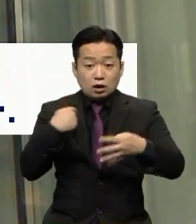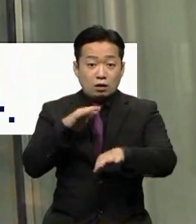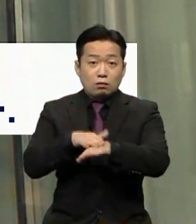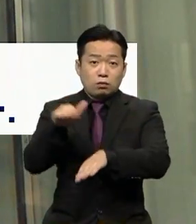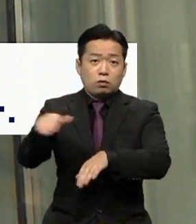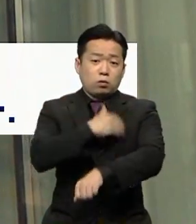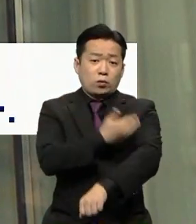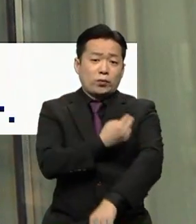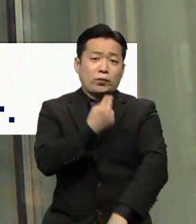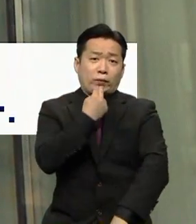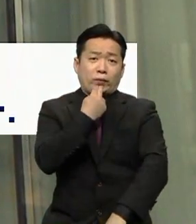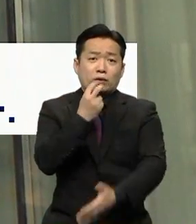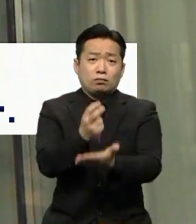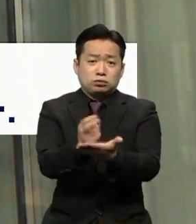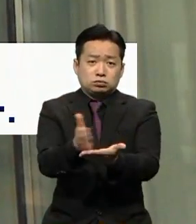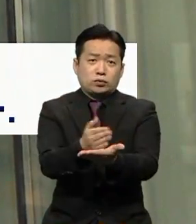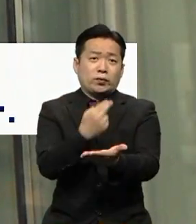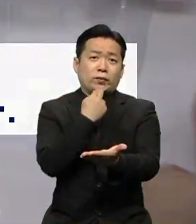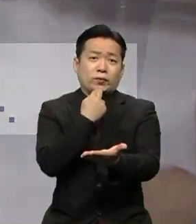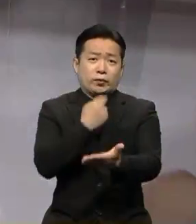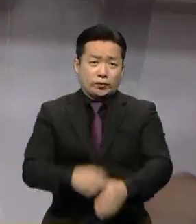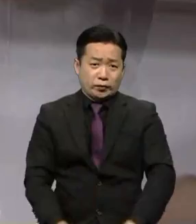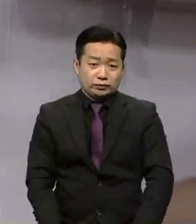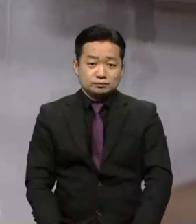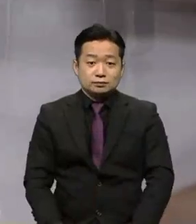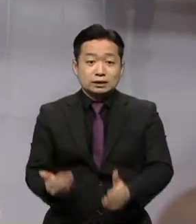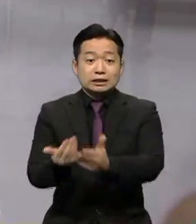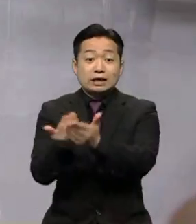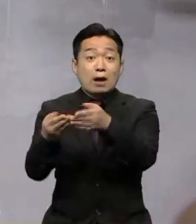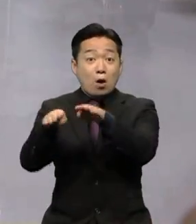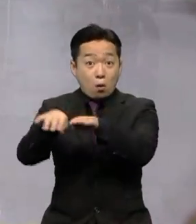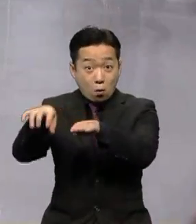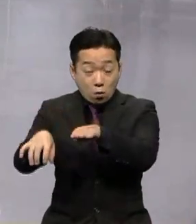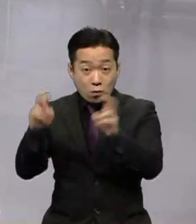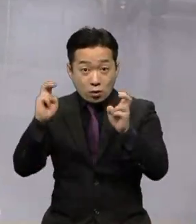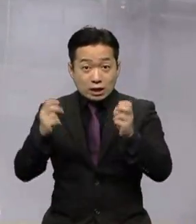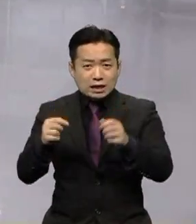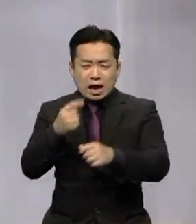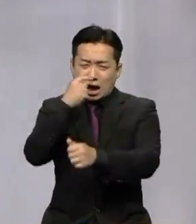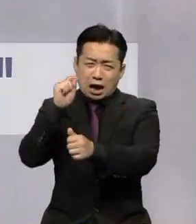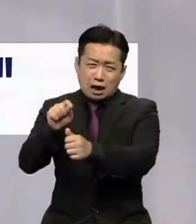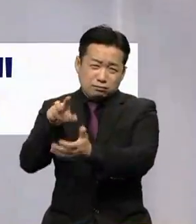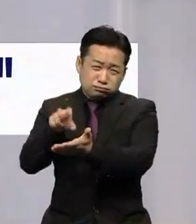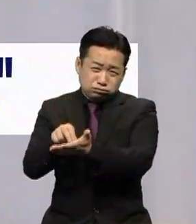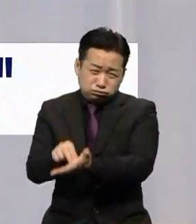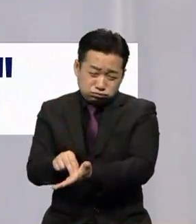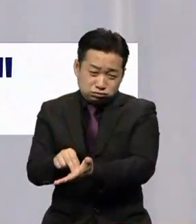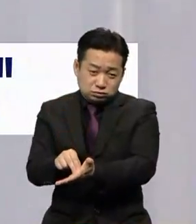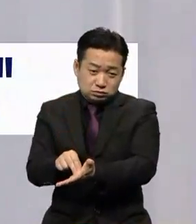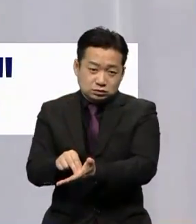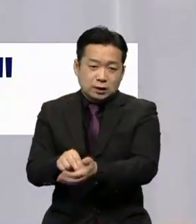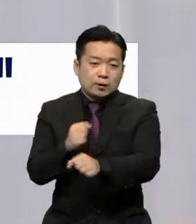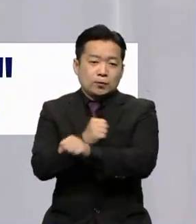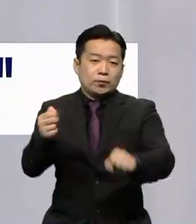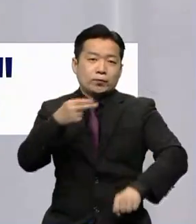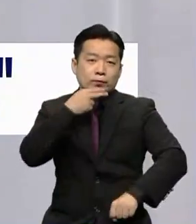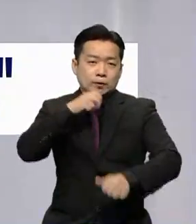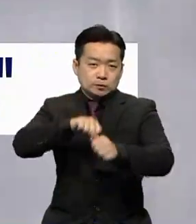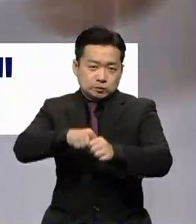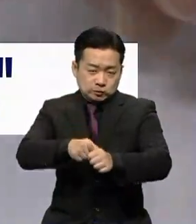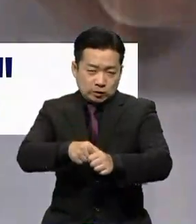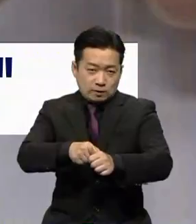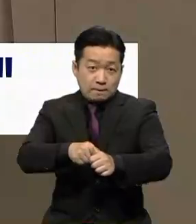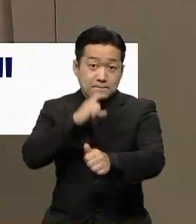수는 없어요. 규정에도 그런 건 없고. 개발원은 직장 내 괴롭힘 문제가 제기된 이후 무관용 원칙에 따라 징계